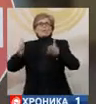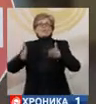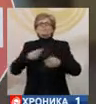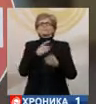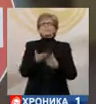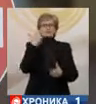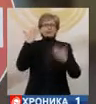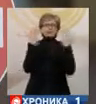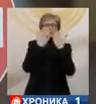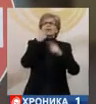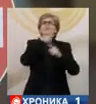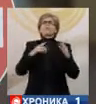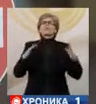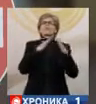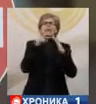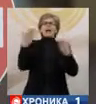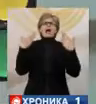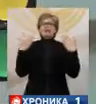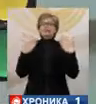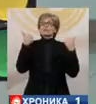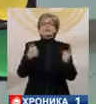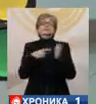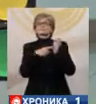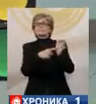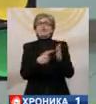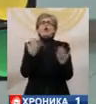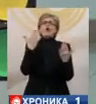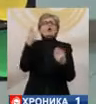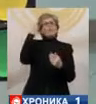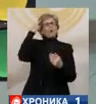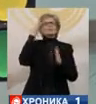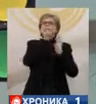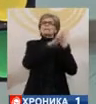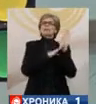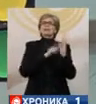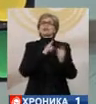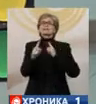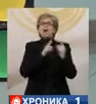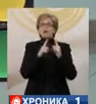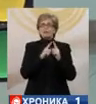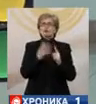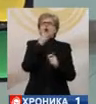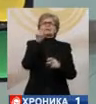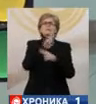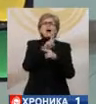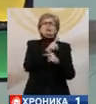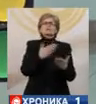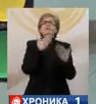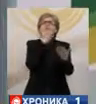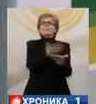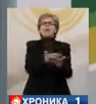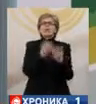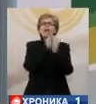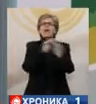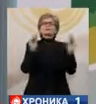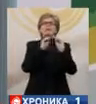Predškolci polufinalisti iz Aranđelovca danas su pokazali koliko poznaju pravila u saobraćaju, a od Pažljivka su dobili na poklon